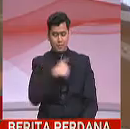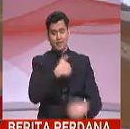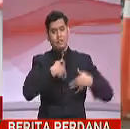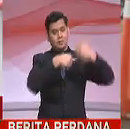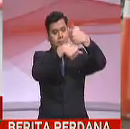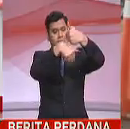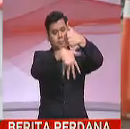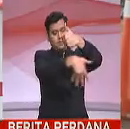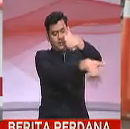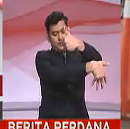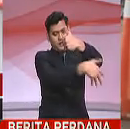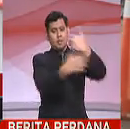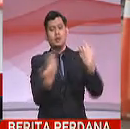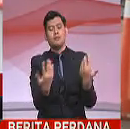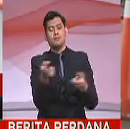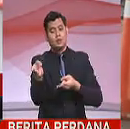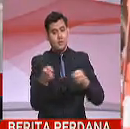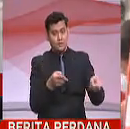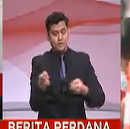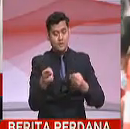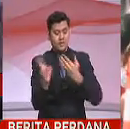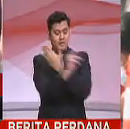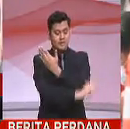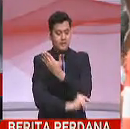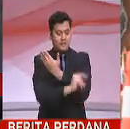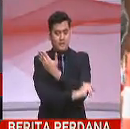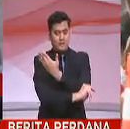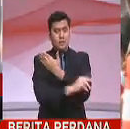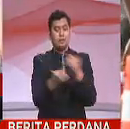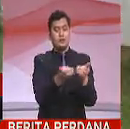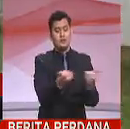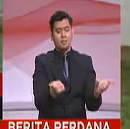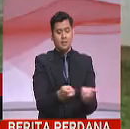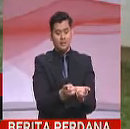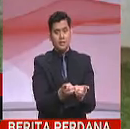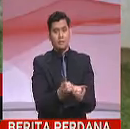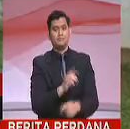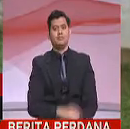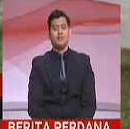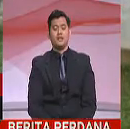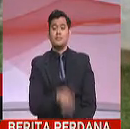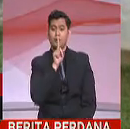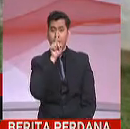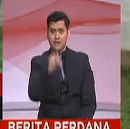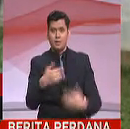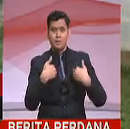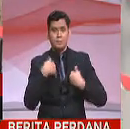Pengurusan Bencana Negeri di peringkat bahagian dan di peringkat daerah. Dan mereka ini dah mempunyai pengalaman yang